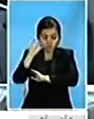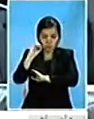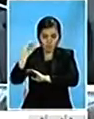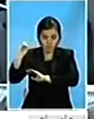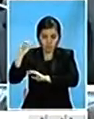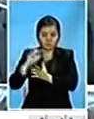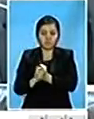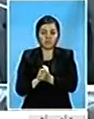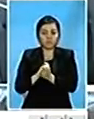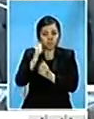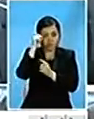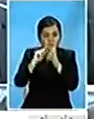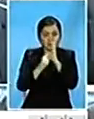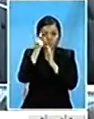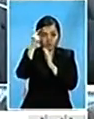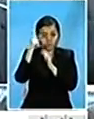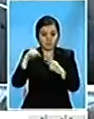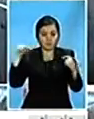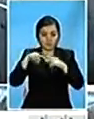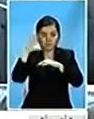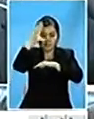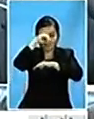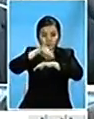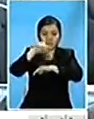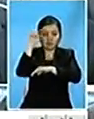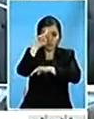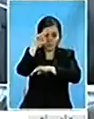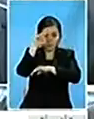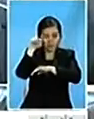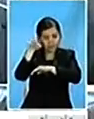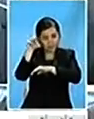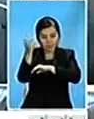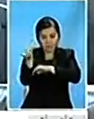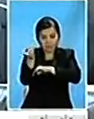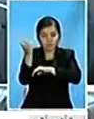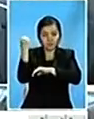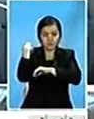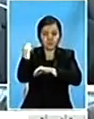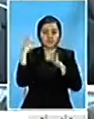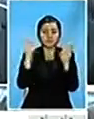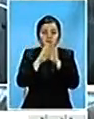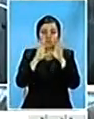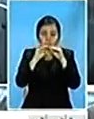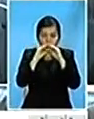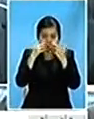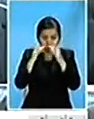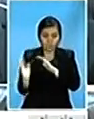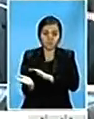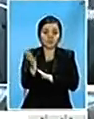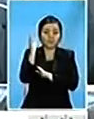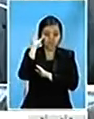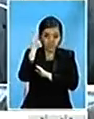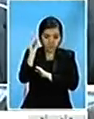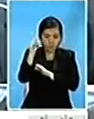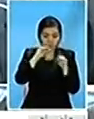เลิกเวลาประมาณหลัง24นาฬิกาไปเล็กน้อยเพื่อวันรุ่งขึ้นจะได้ถือว่าเป็นการ